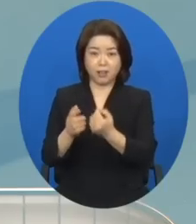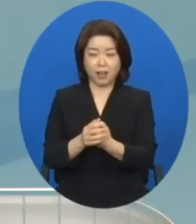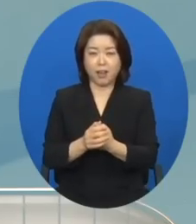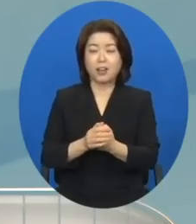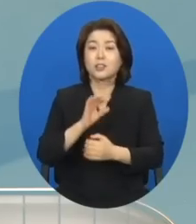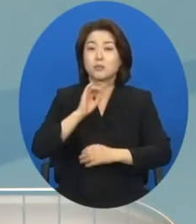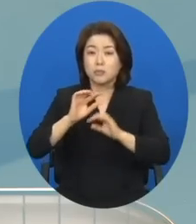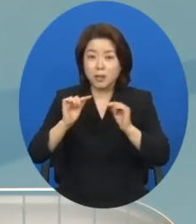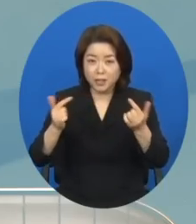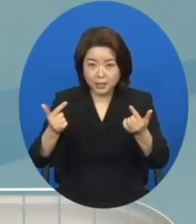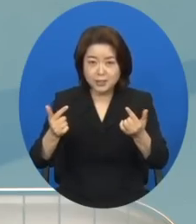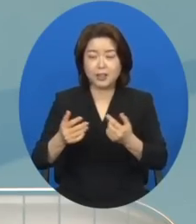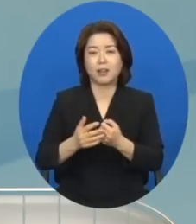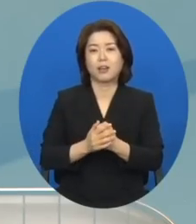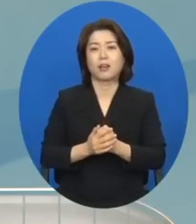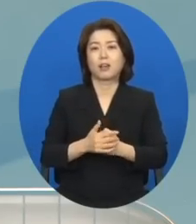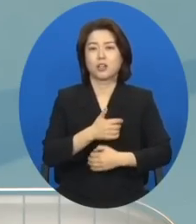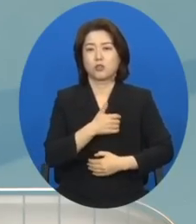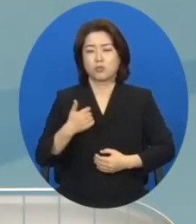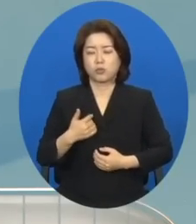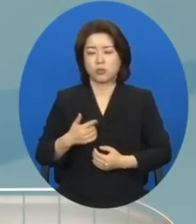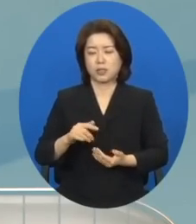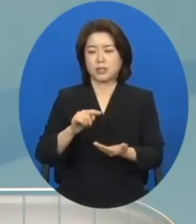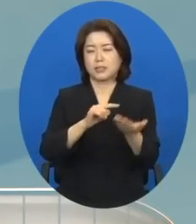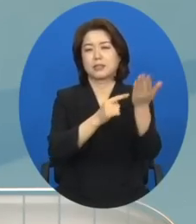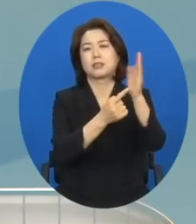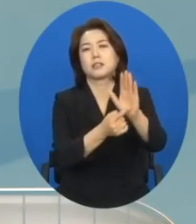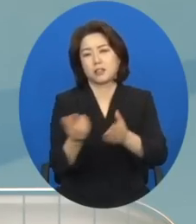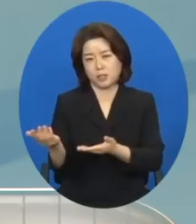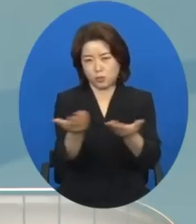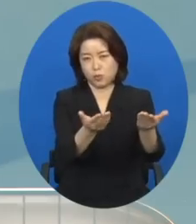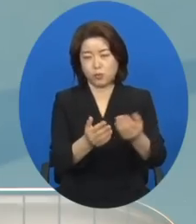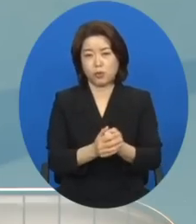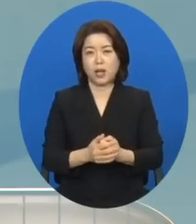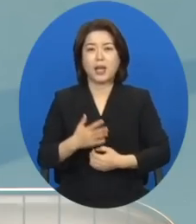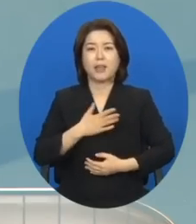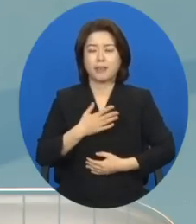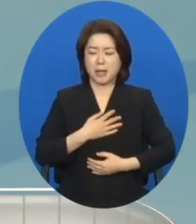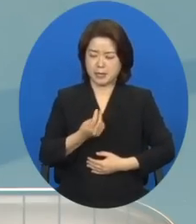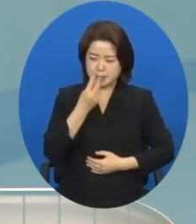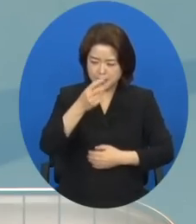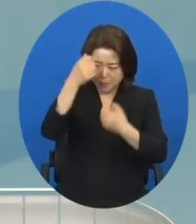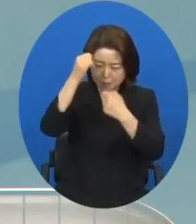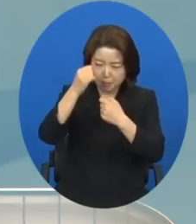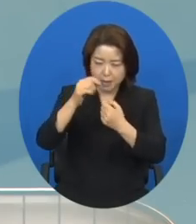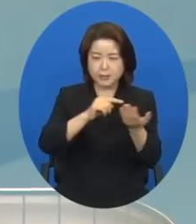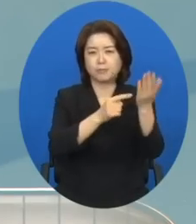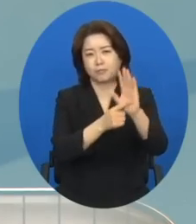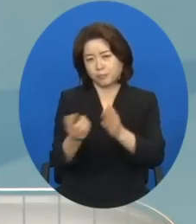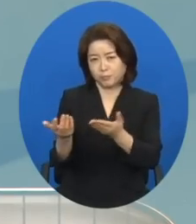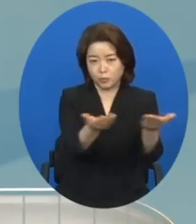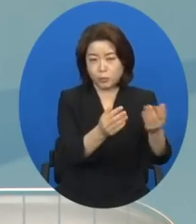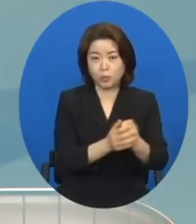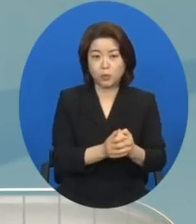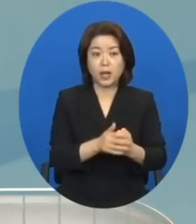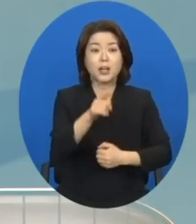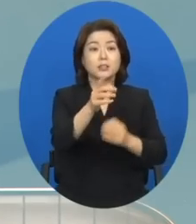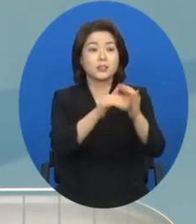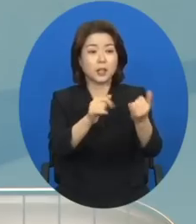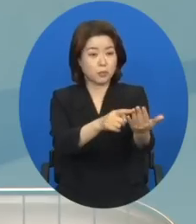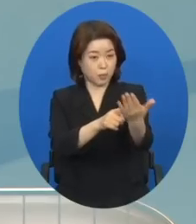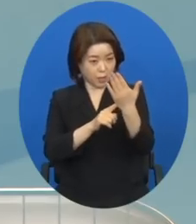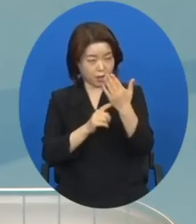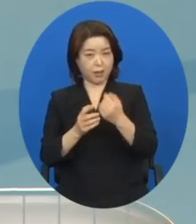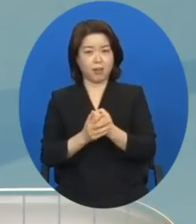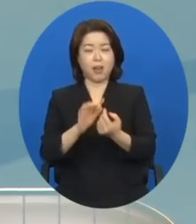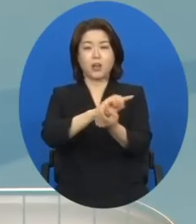뿐만 아니라 기꺼이 드러내는 것이다. 기꺼이 나의 냄새는 발을 드러내고 그 사람도 드러내고